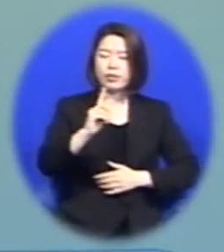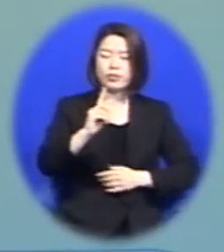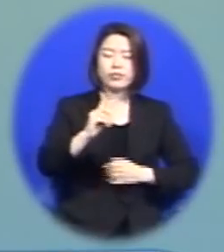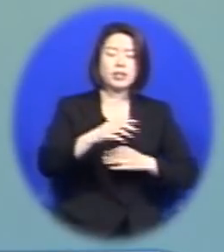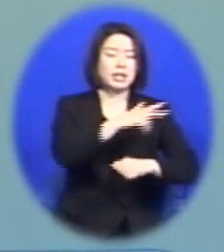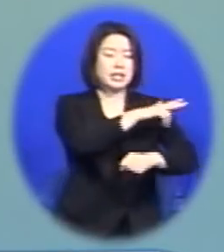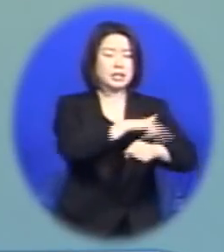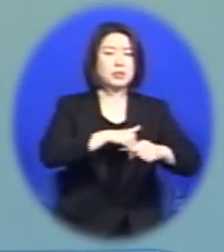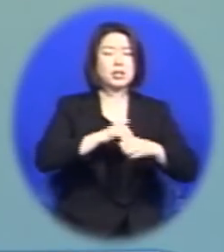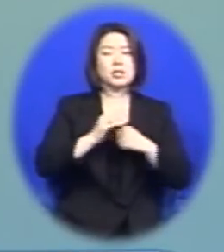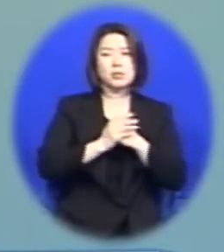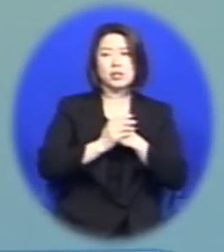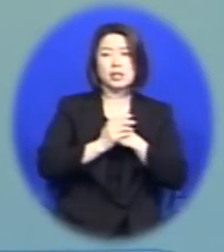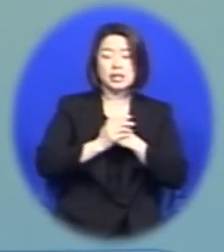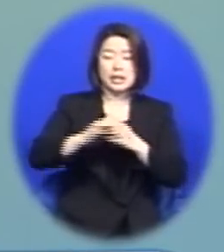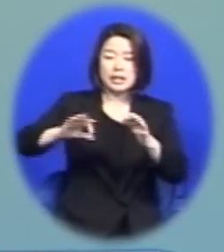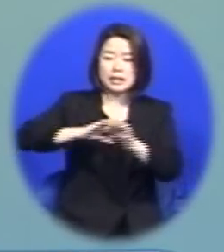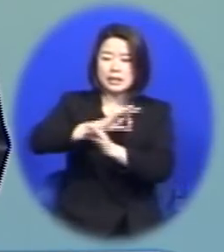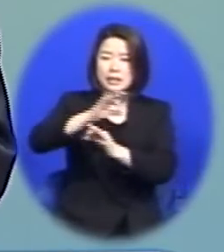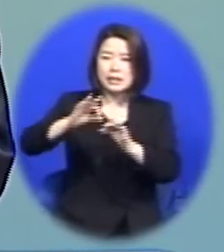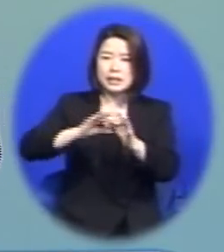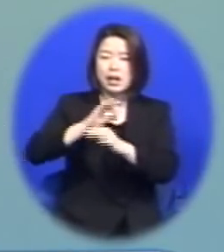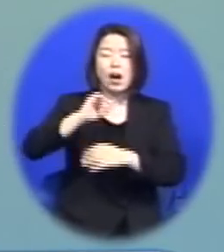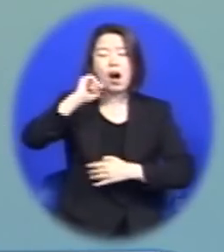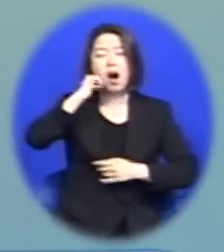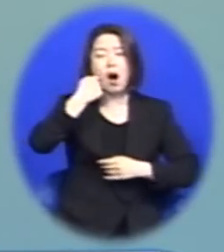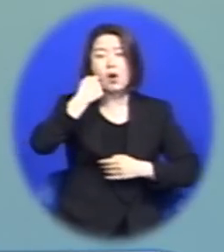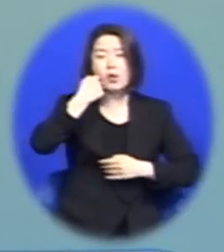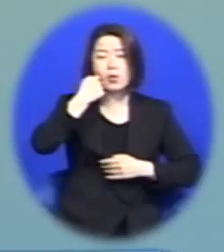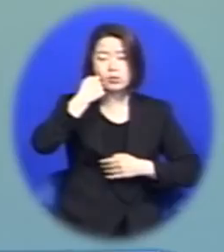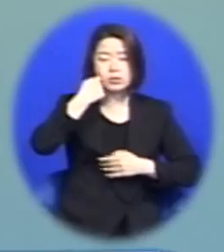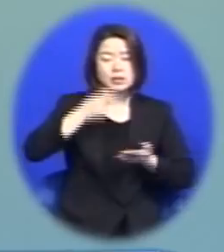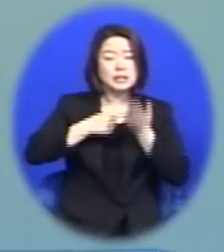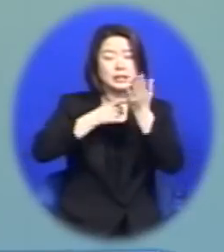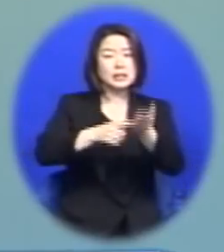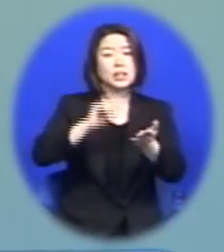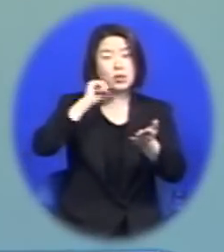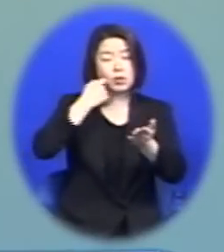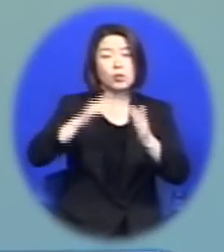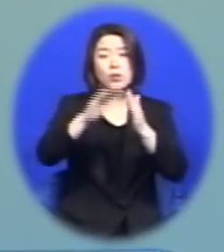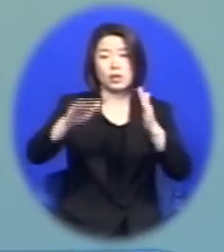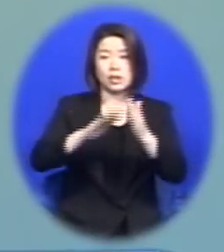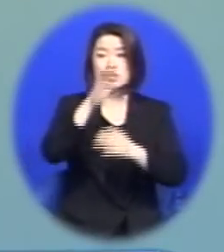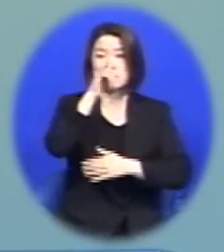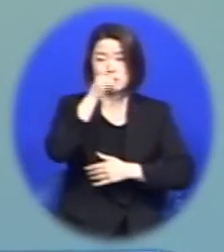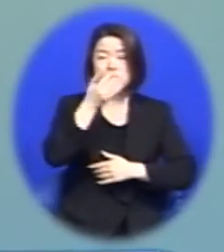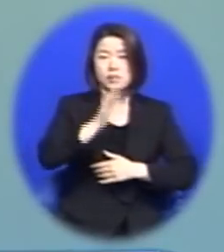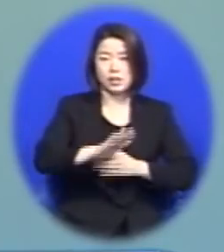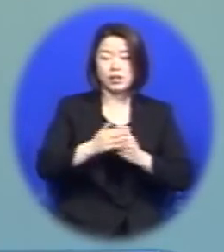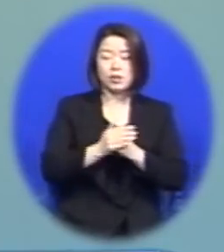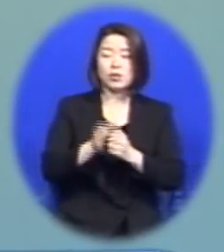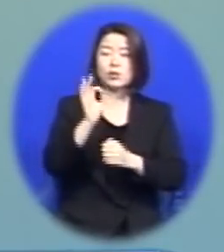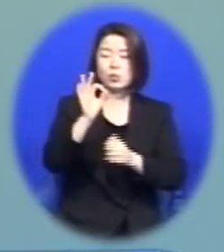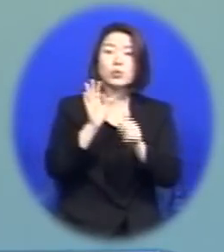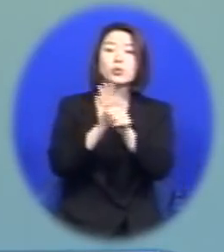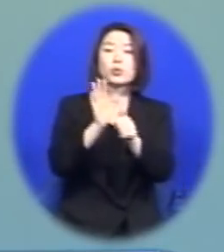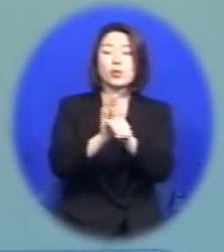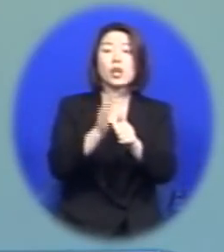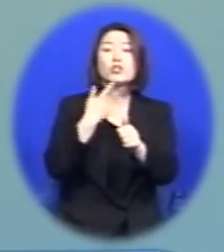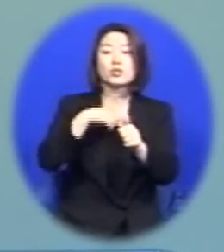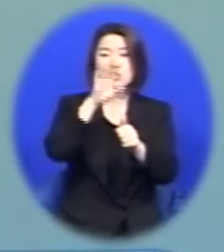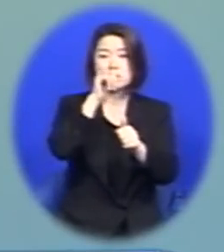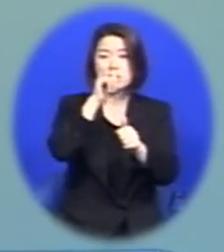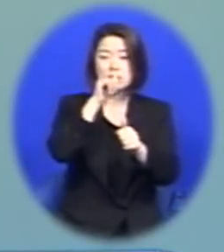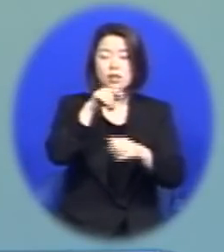등록 하기 어려운 과정을 돕는 원금을 하신 집사님이 아 간증 문자를 보내 오셨어요